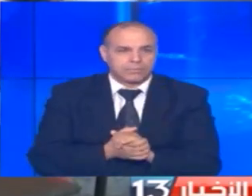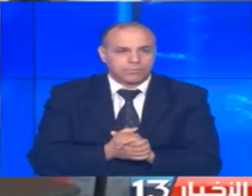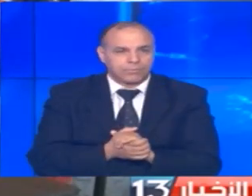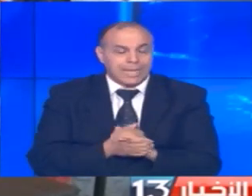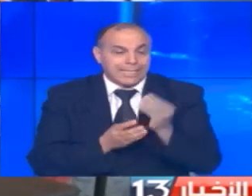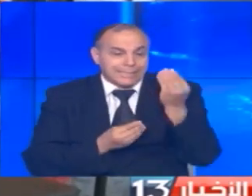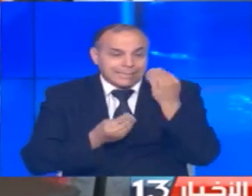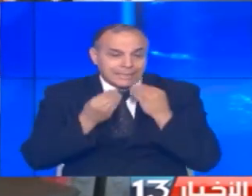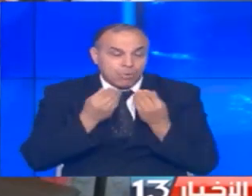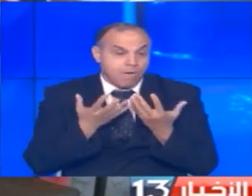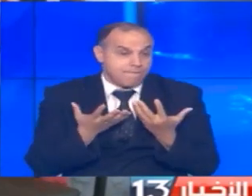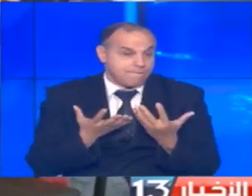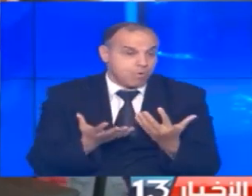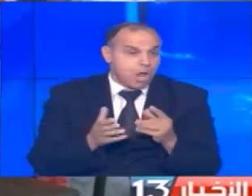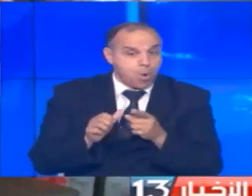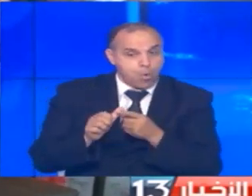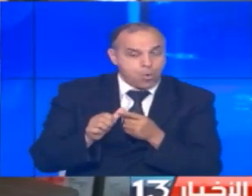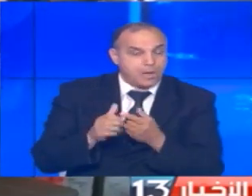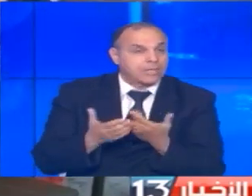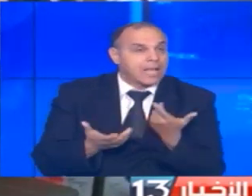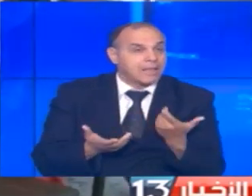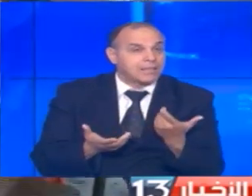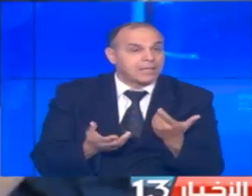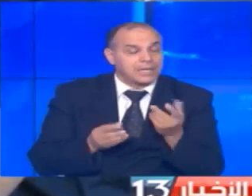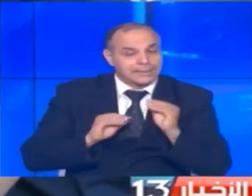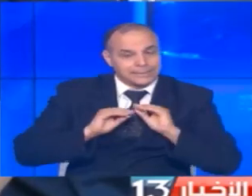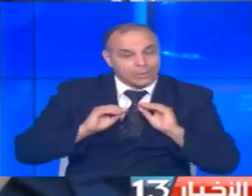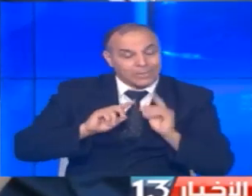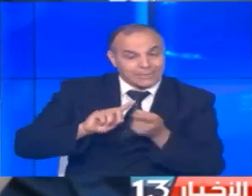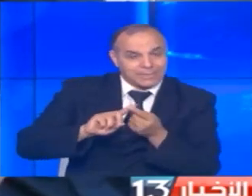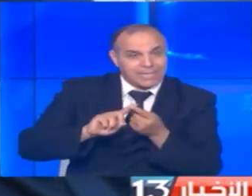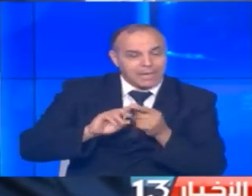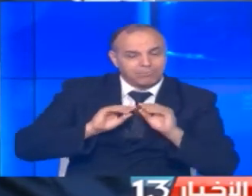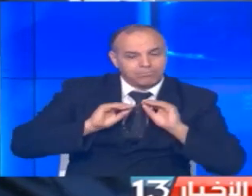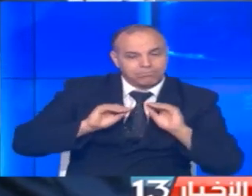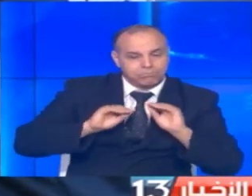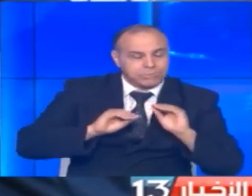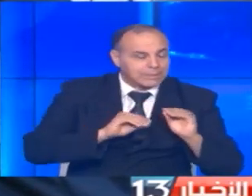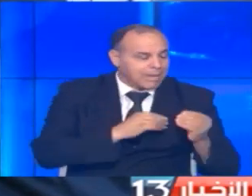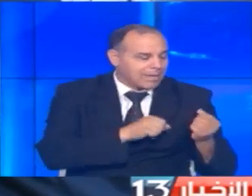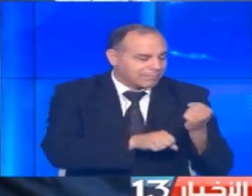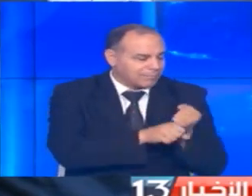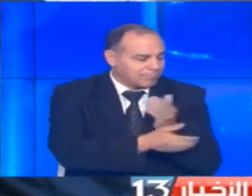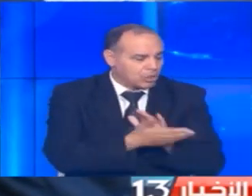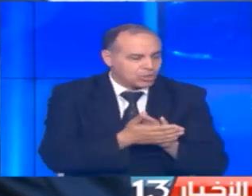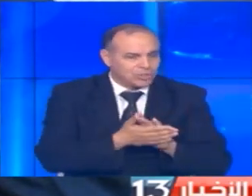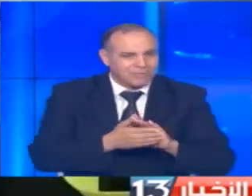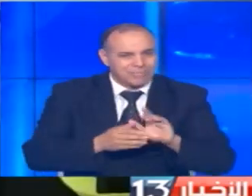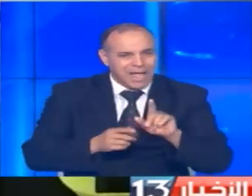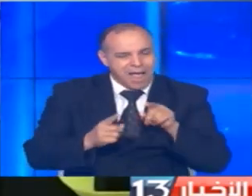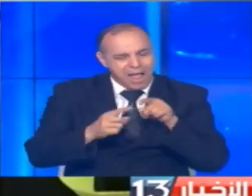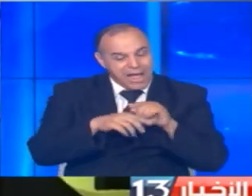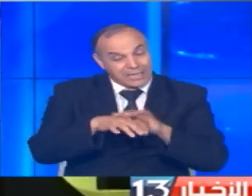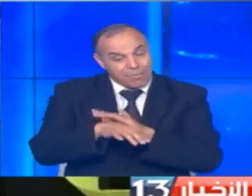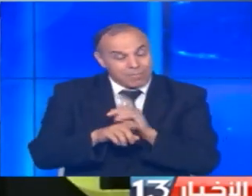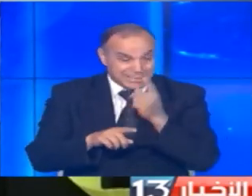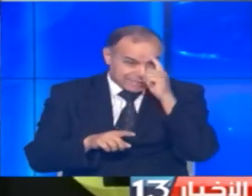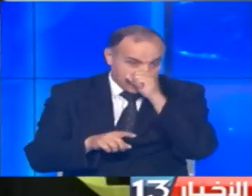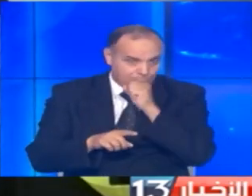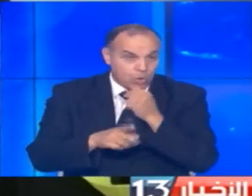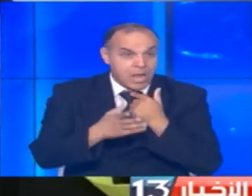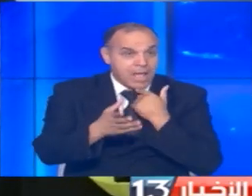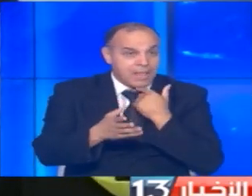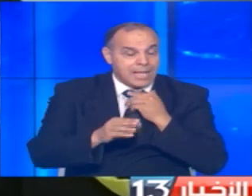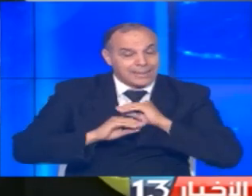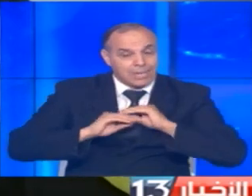التجربة احتاجت في مرحلتها الأولى إلى تكوين خاص للأساتذة الذين تطوعوا لهذه المهمة الحساسة، ولم يكن